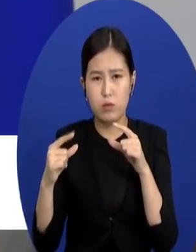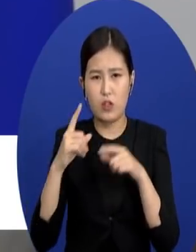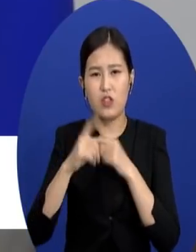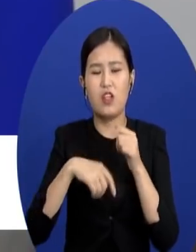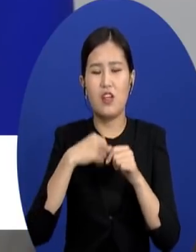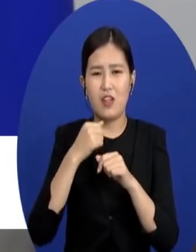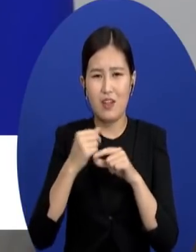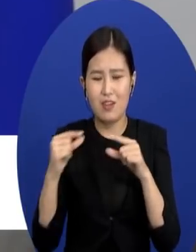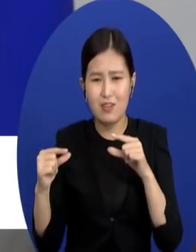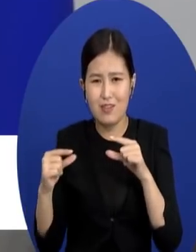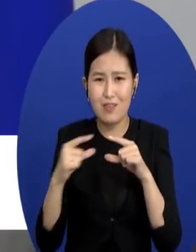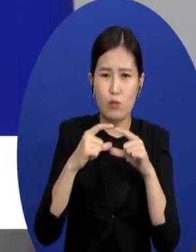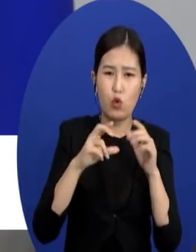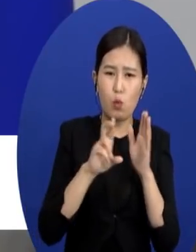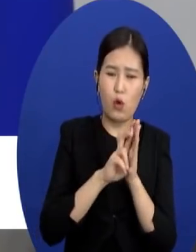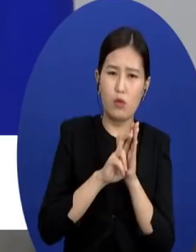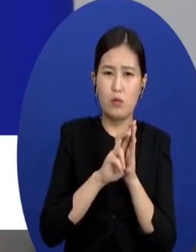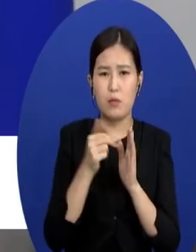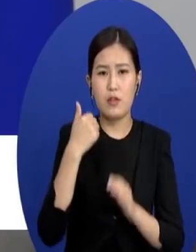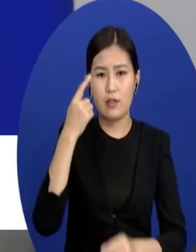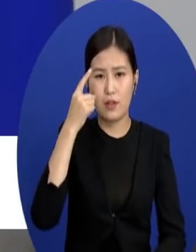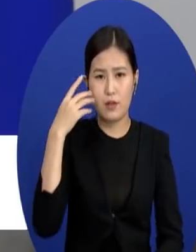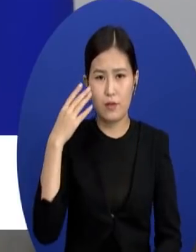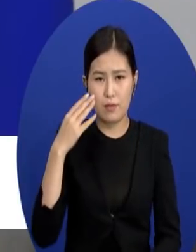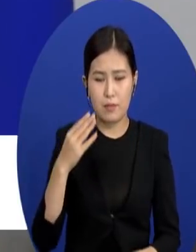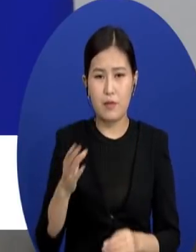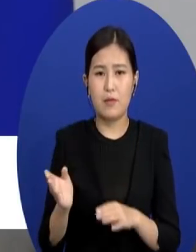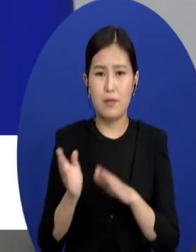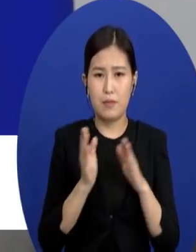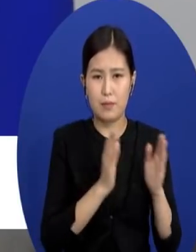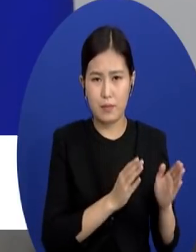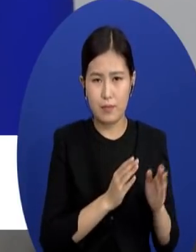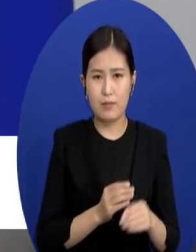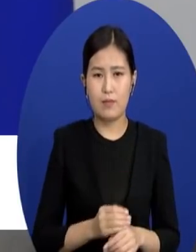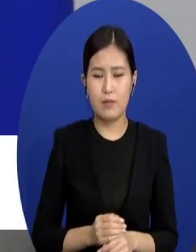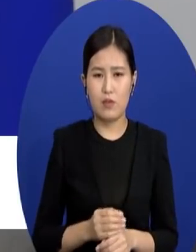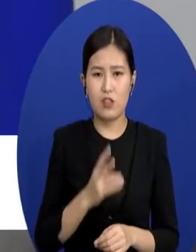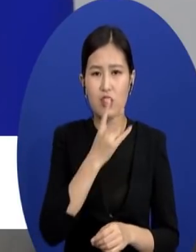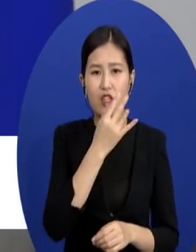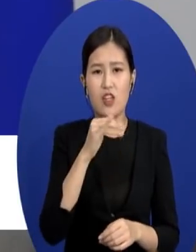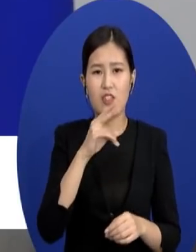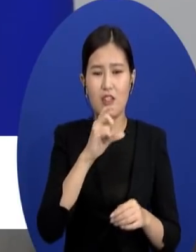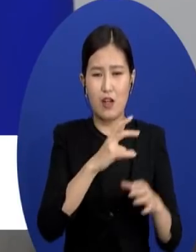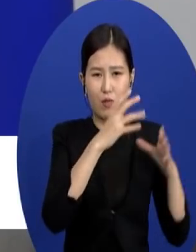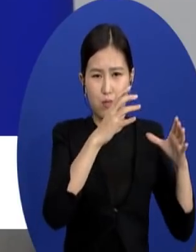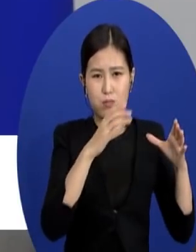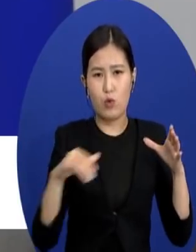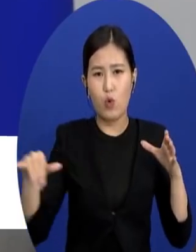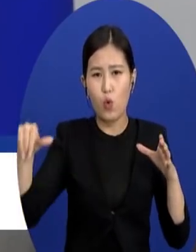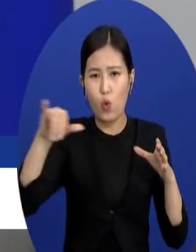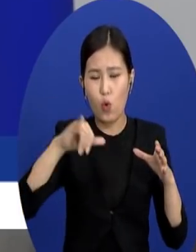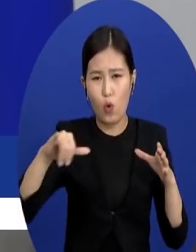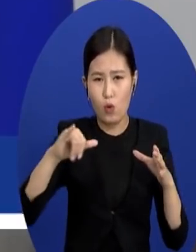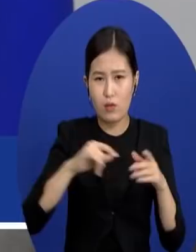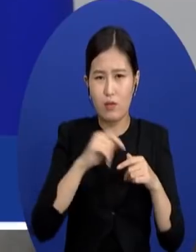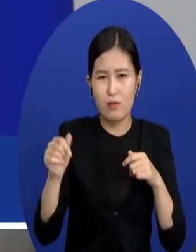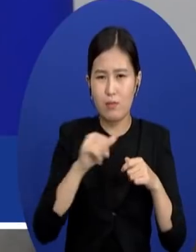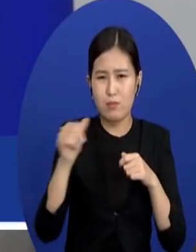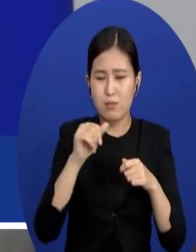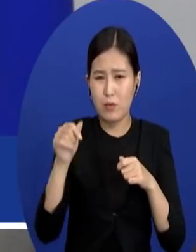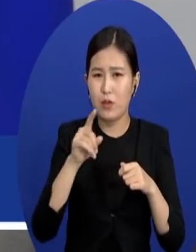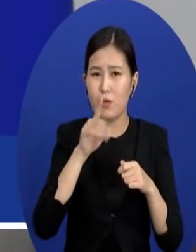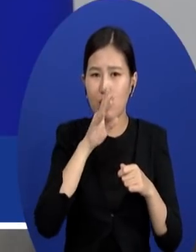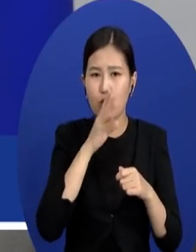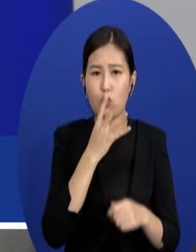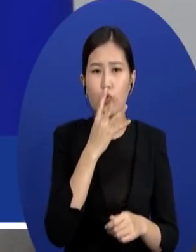асуудал байна. Үүн дээр нэмээд нийслэлийн төсвөөс улсын төсөвт одоо төвлөрүүлэх орлогыг